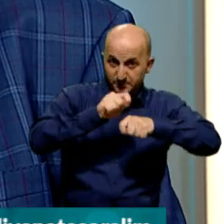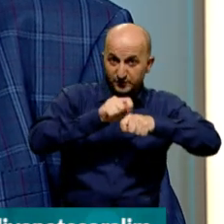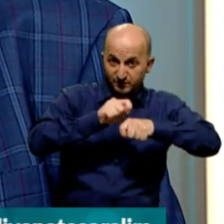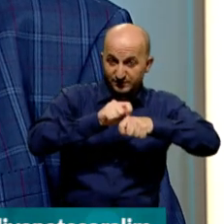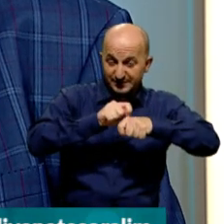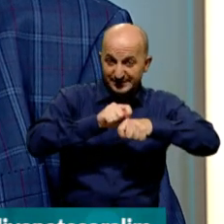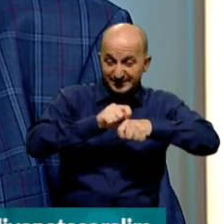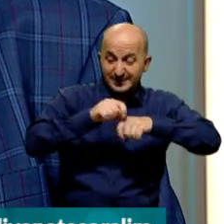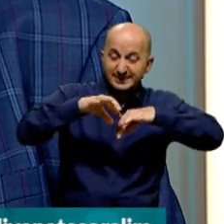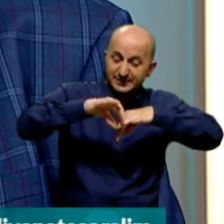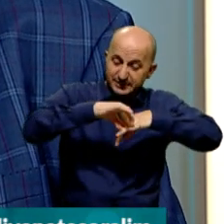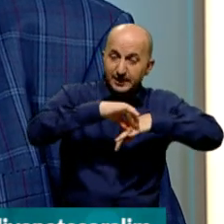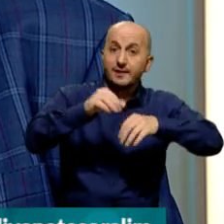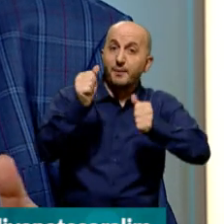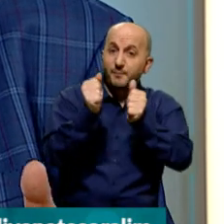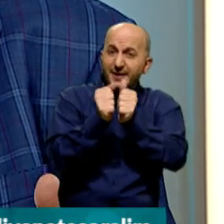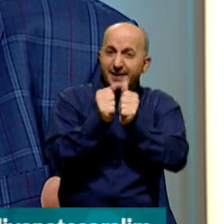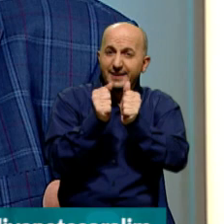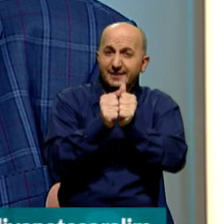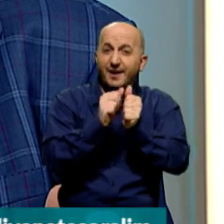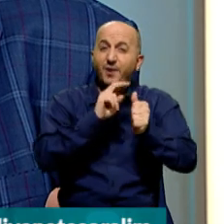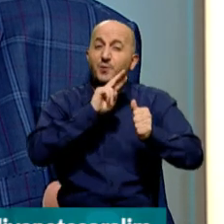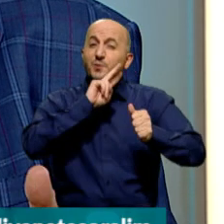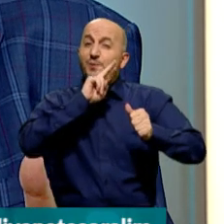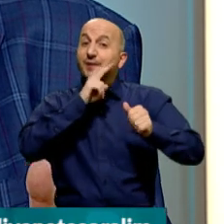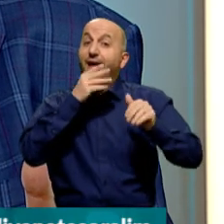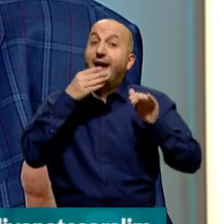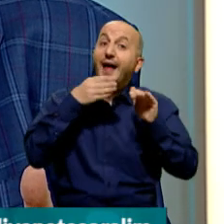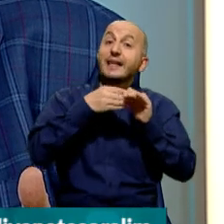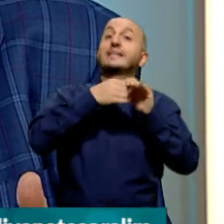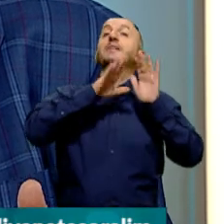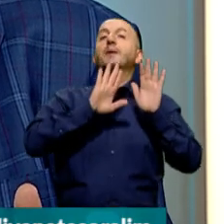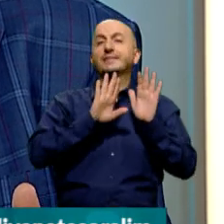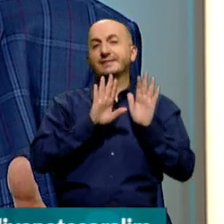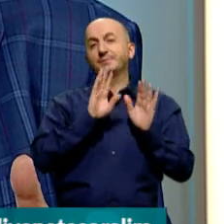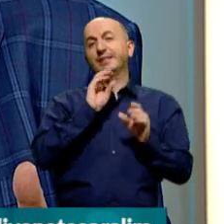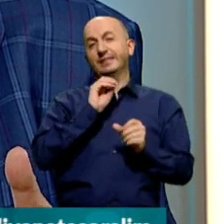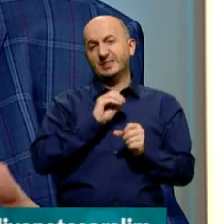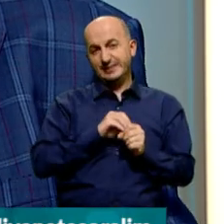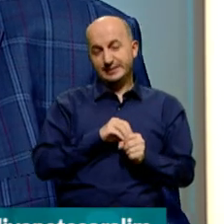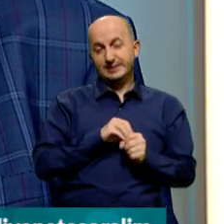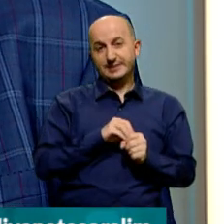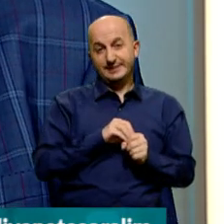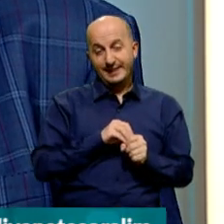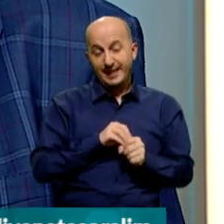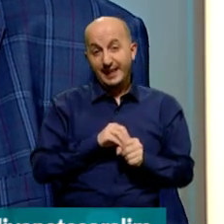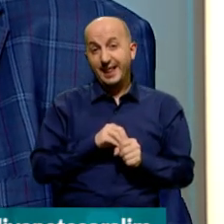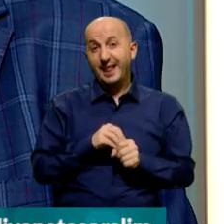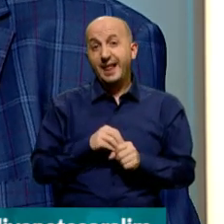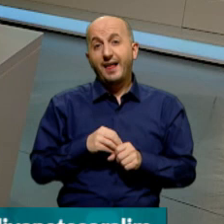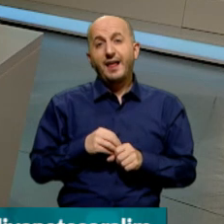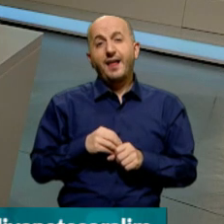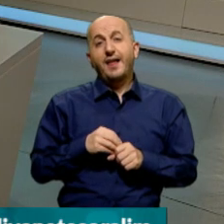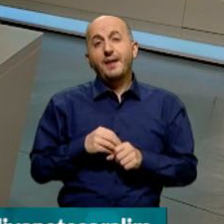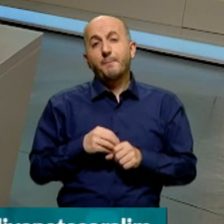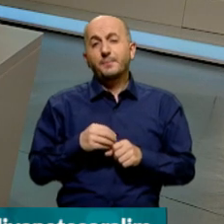ve nişanla birlikte günaha girmesinler diye, genelde halkımız böyle der. Öyle söylerler. Günaha girmesinler diye, hadi